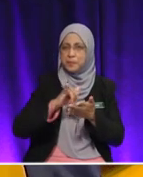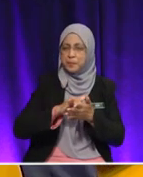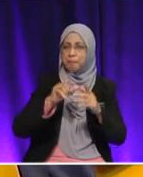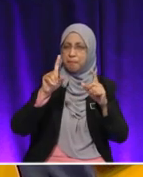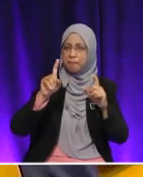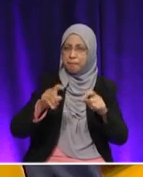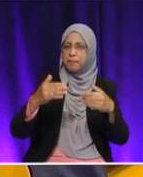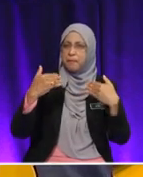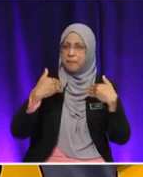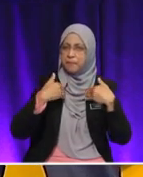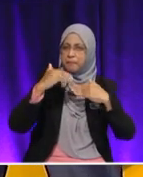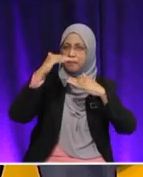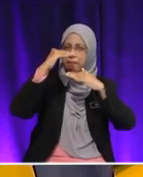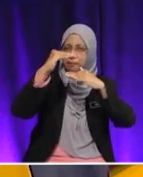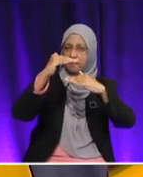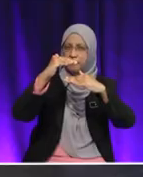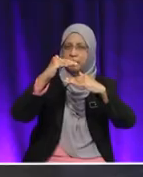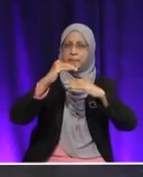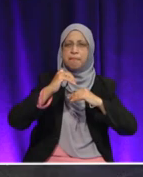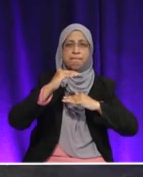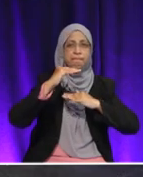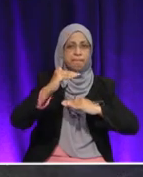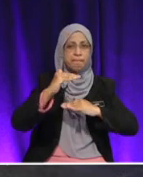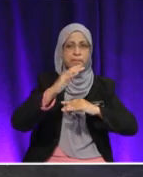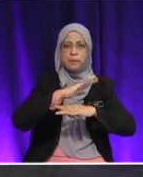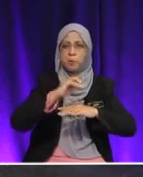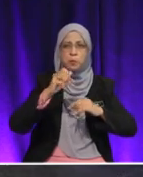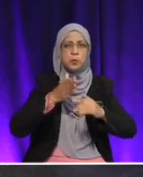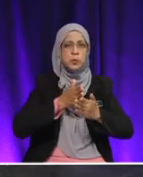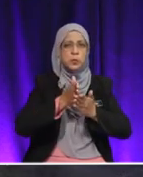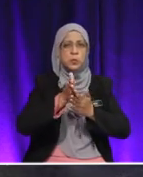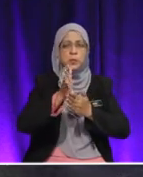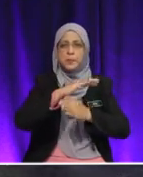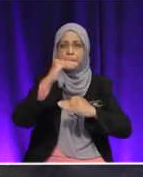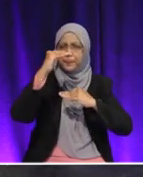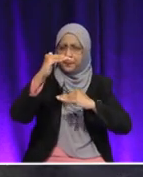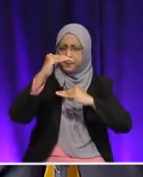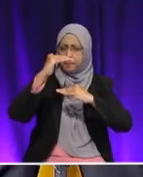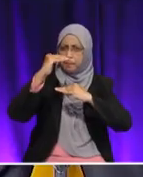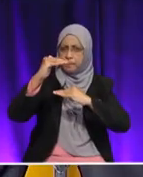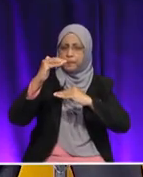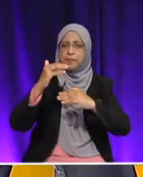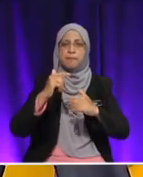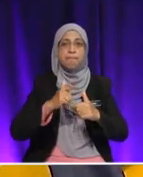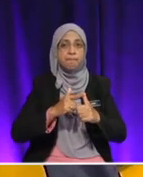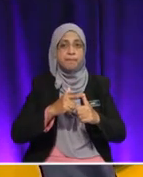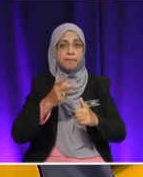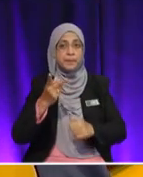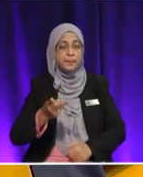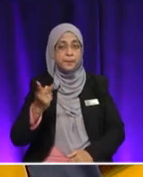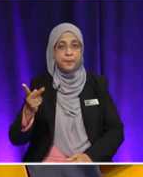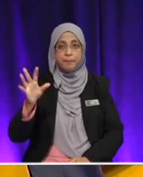batasan yang telah pun ditetapkan ada dua yang cukup pilih Disini yang pertama pekare 9